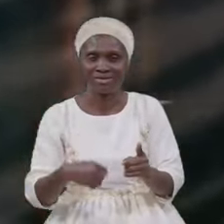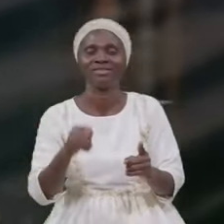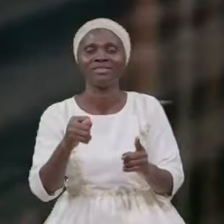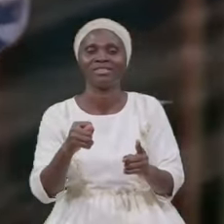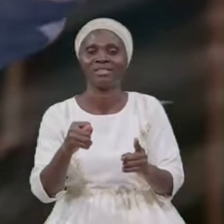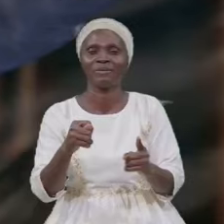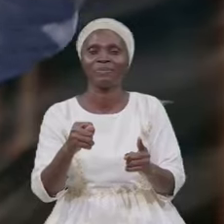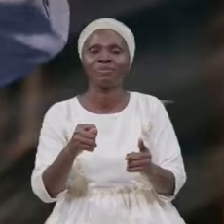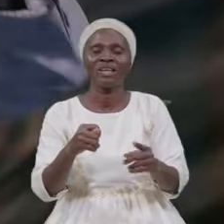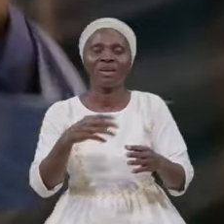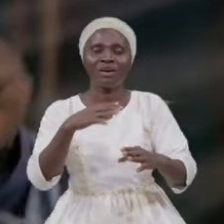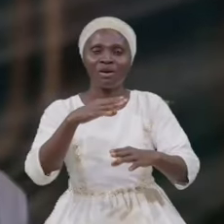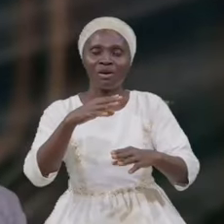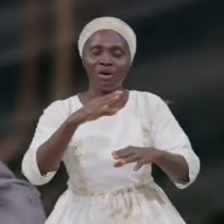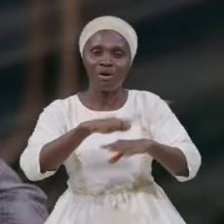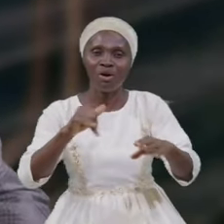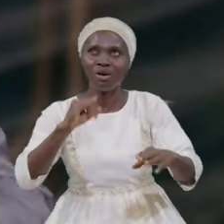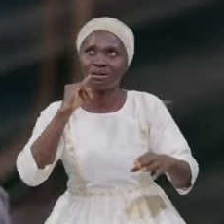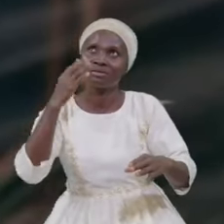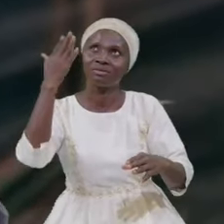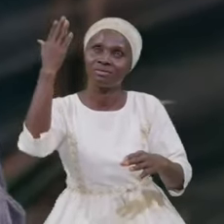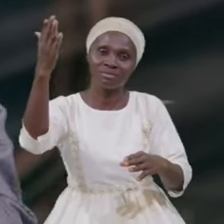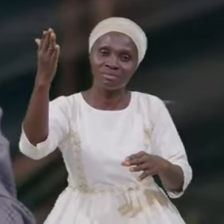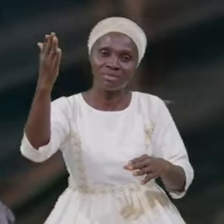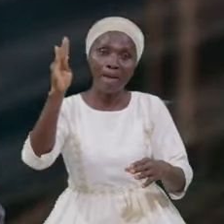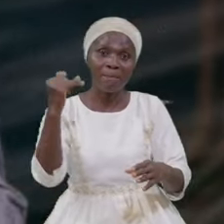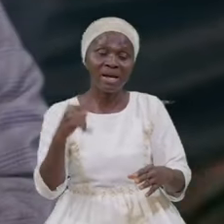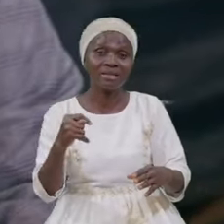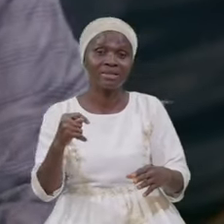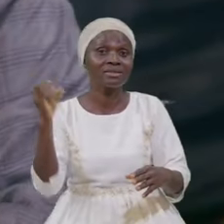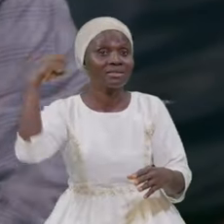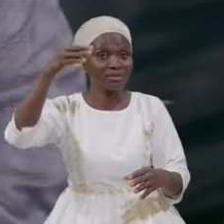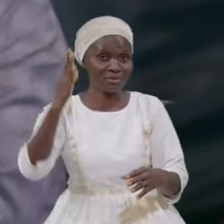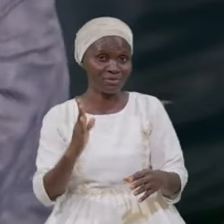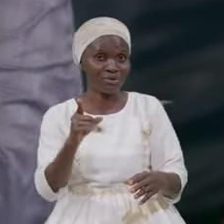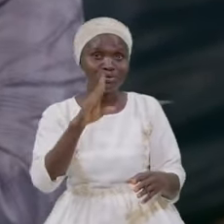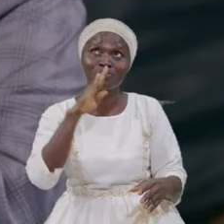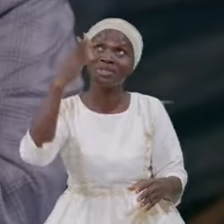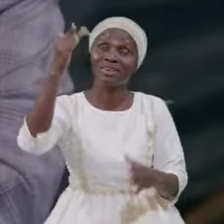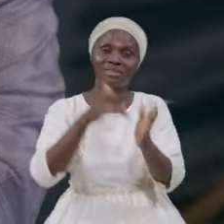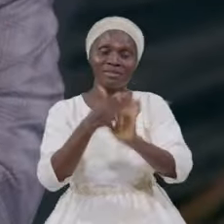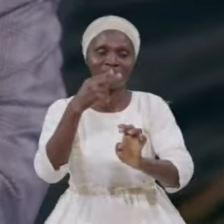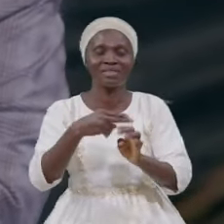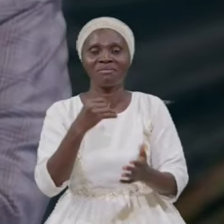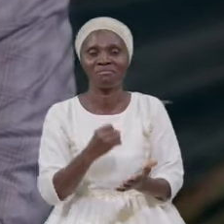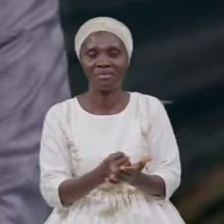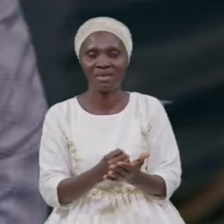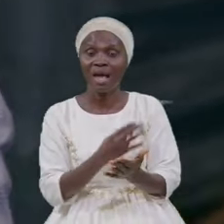Dieu, tu seras là au nom de Jésus. Et quand les saints